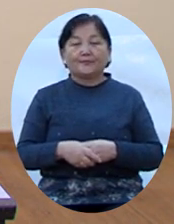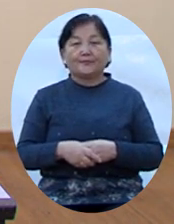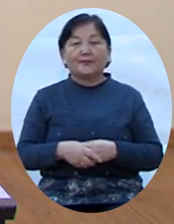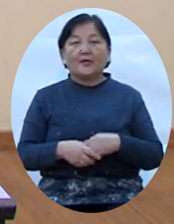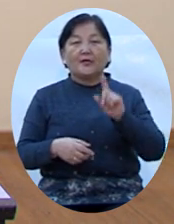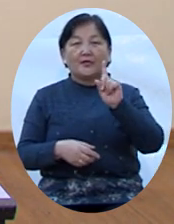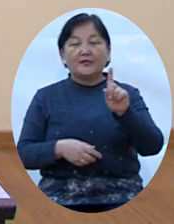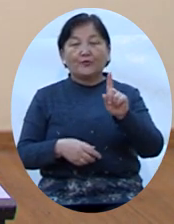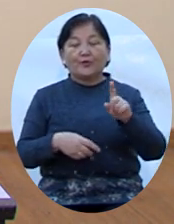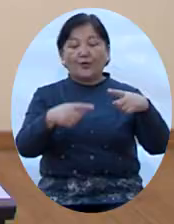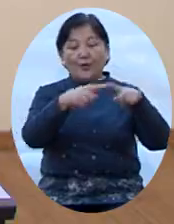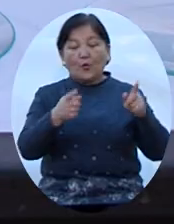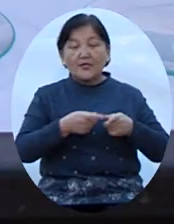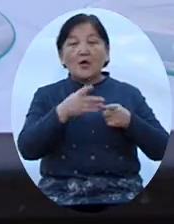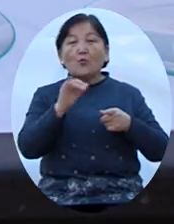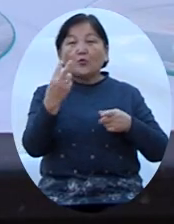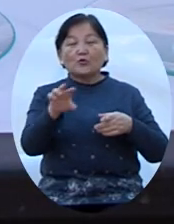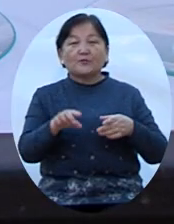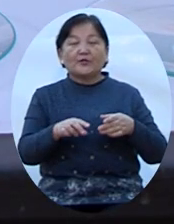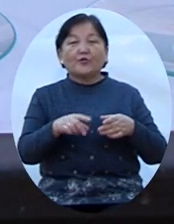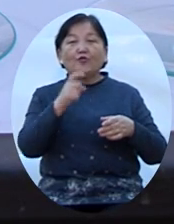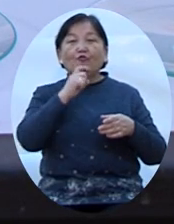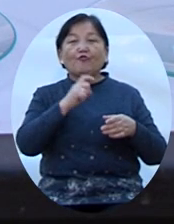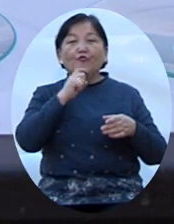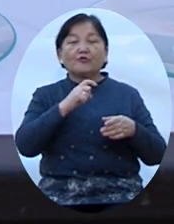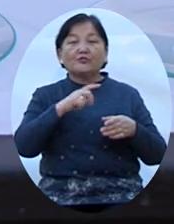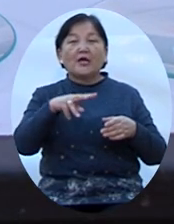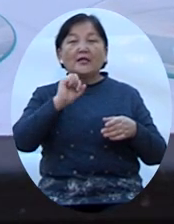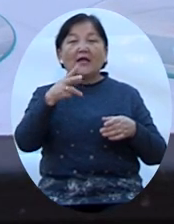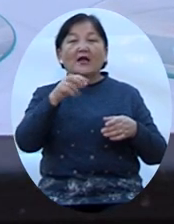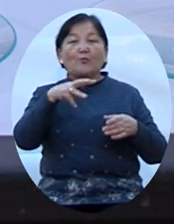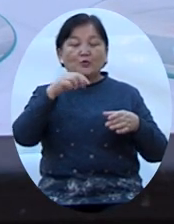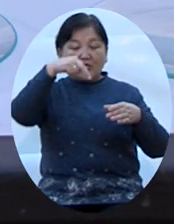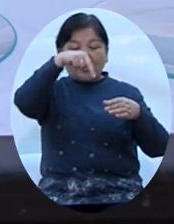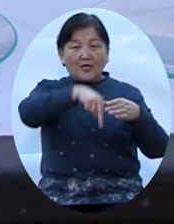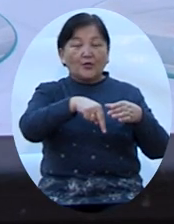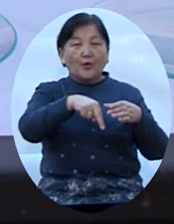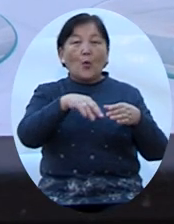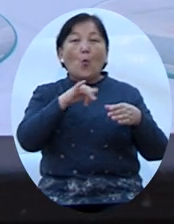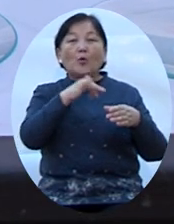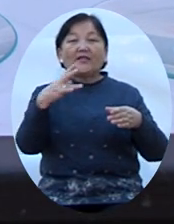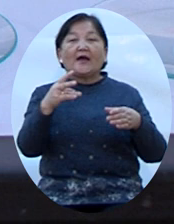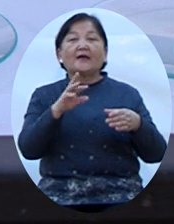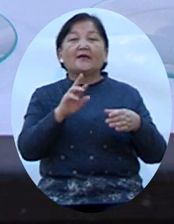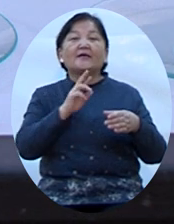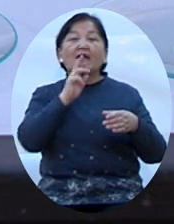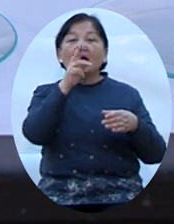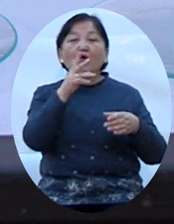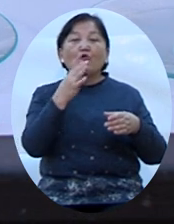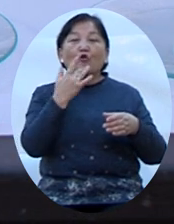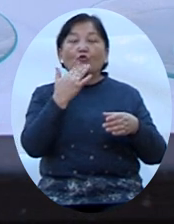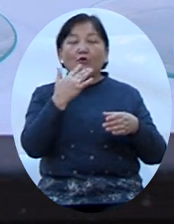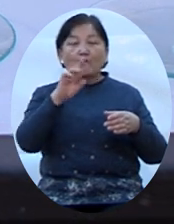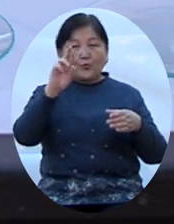За эхний 1 дугаартай уусмалт дүрхэд улаан ягаан өнгийг үзүүлж байна.